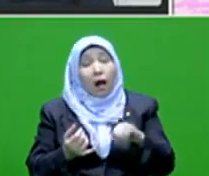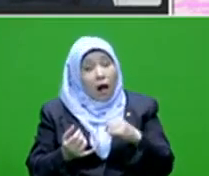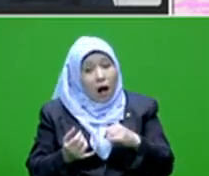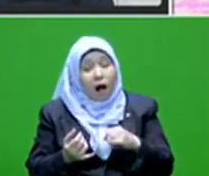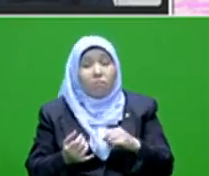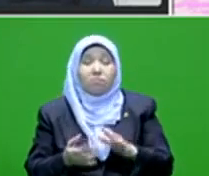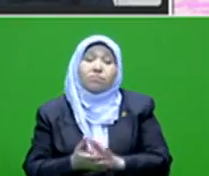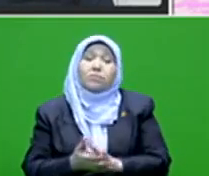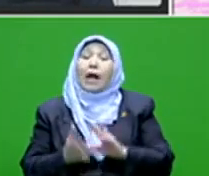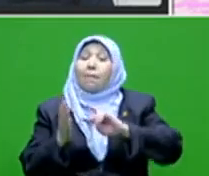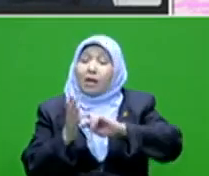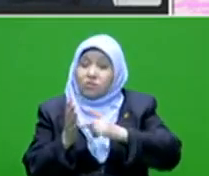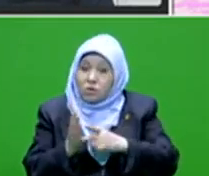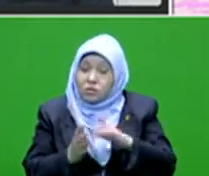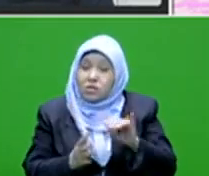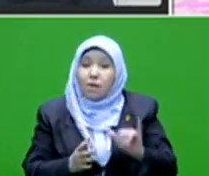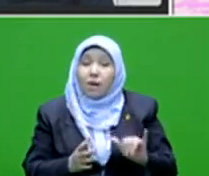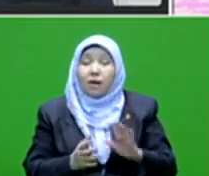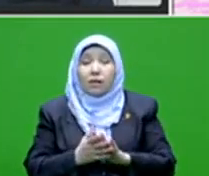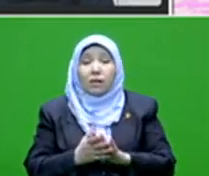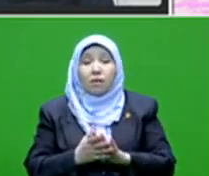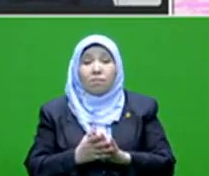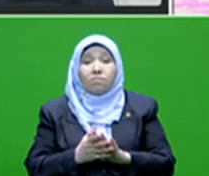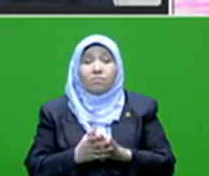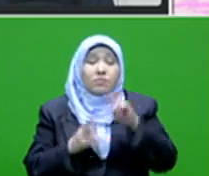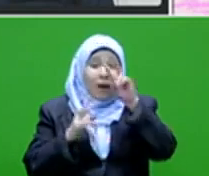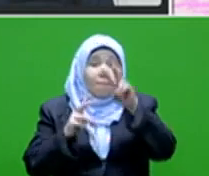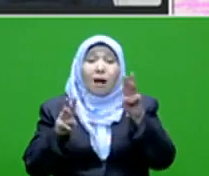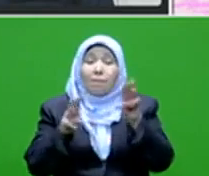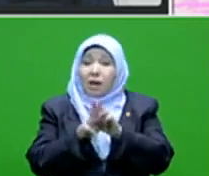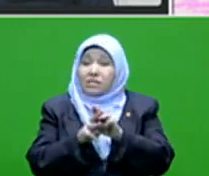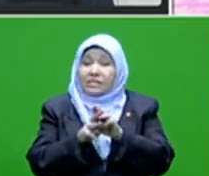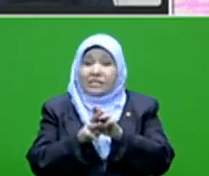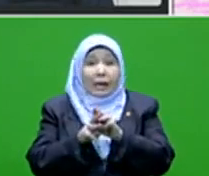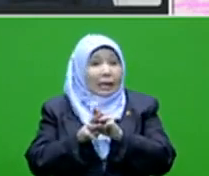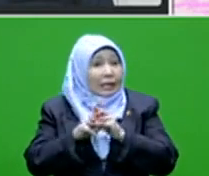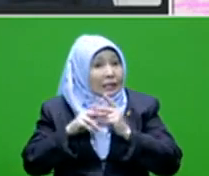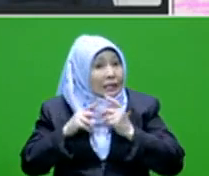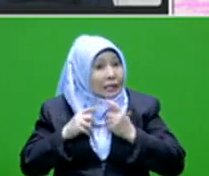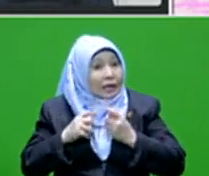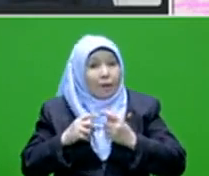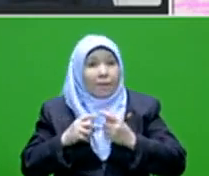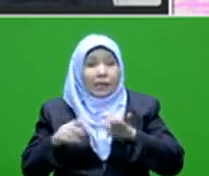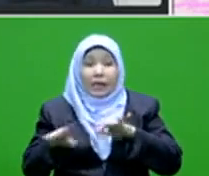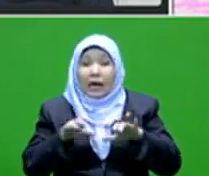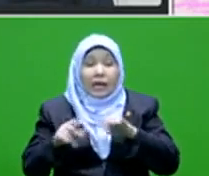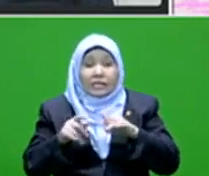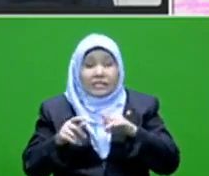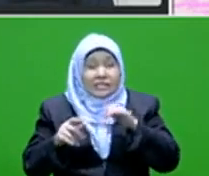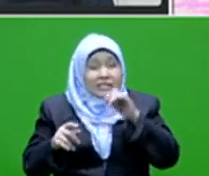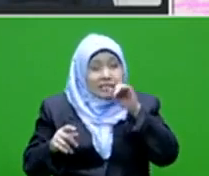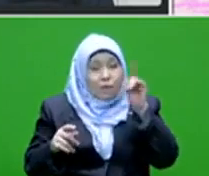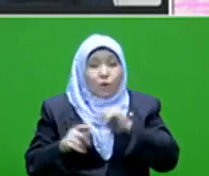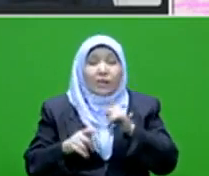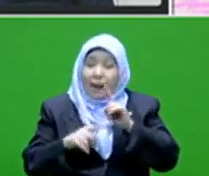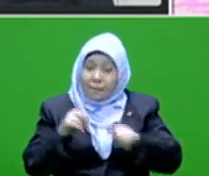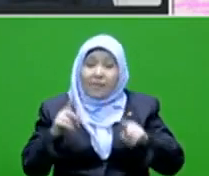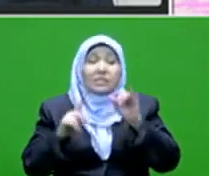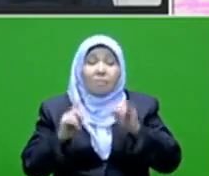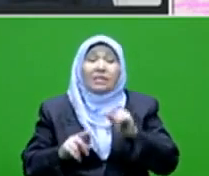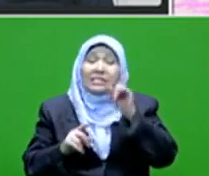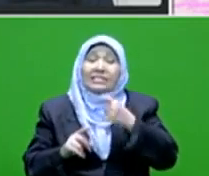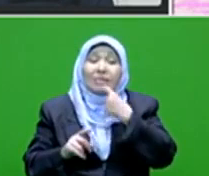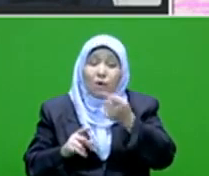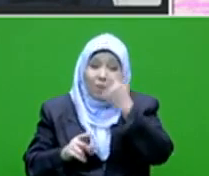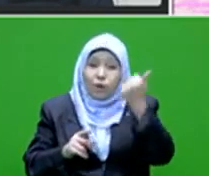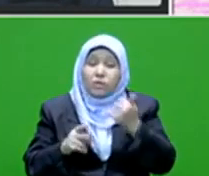Maksud dia apa? Maaf kalau saya sebut istilah ni, nampak macam drastik sebab ada setengah orang kata, Ustaz Don jangan sebut perkataan ni. Tapi saya kena sebut perkataan ni sebab benda